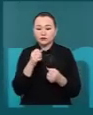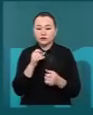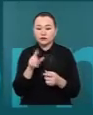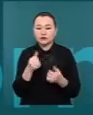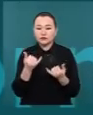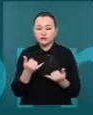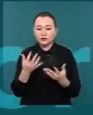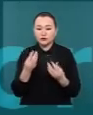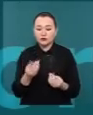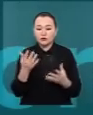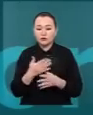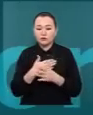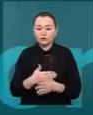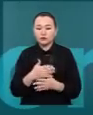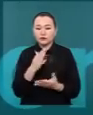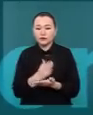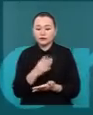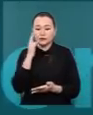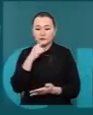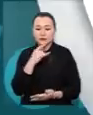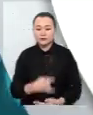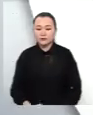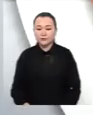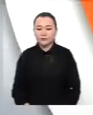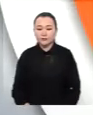сегодня? Какую еще помощь окажет Казахстан?